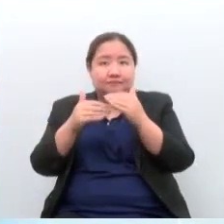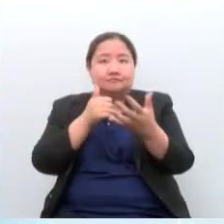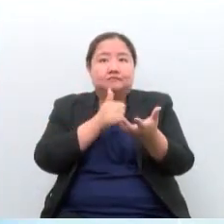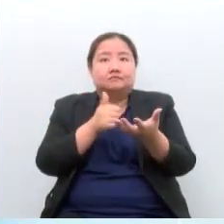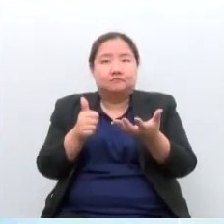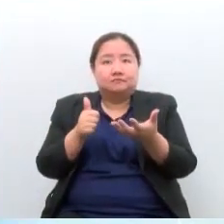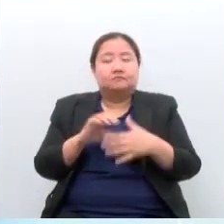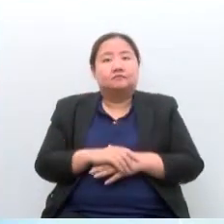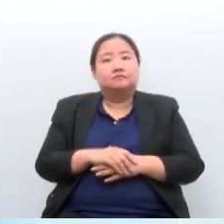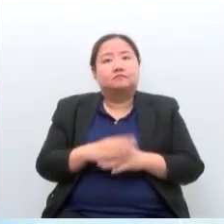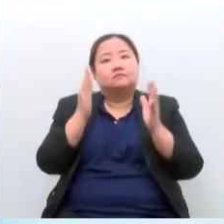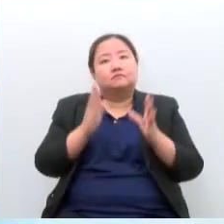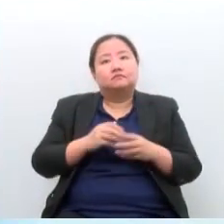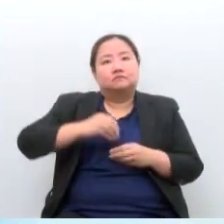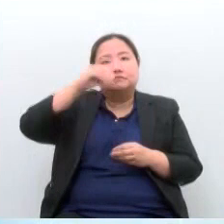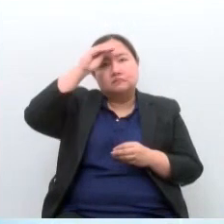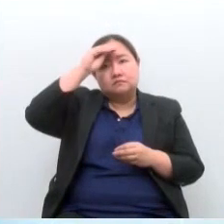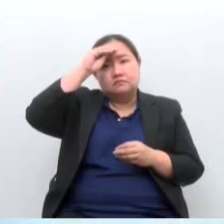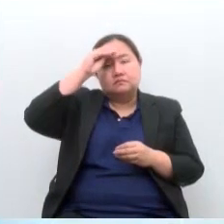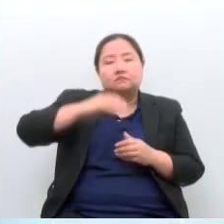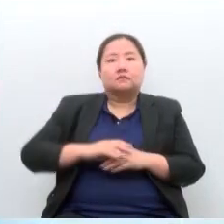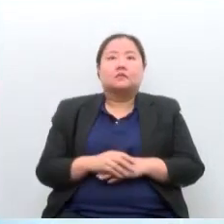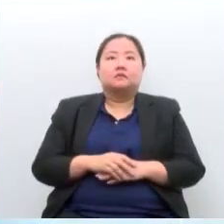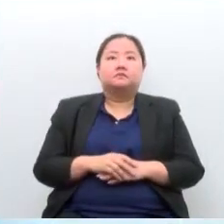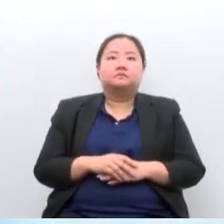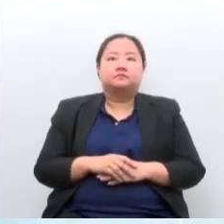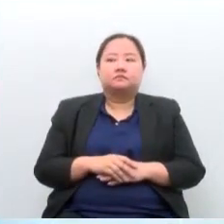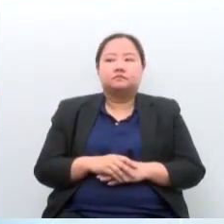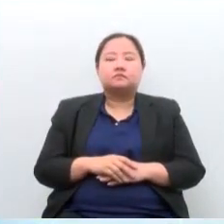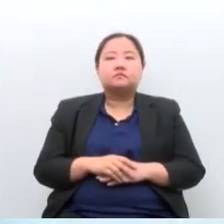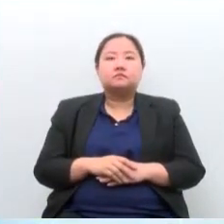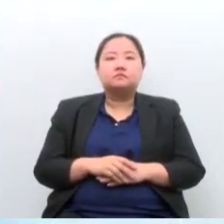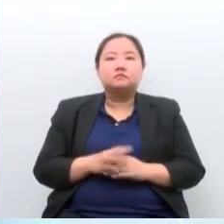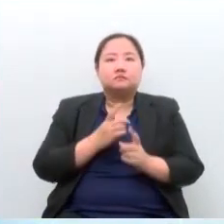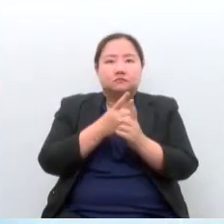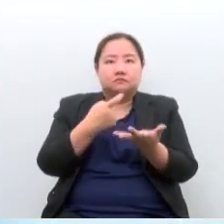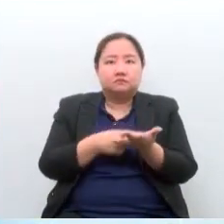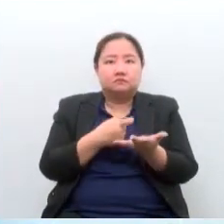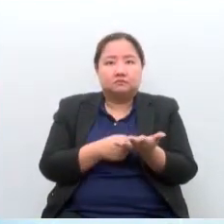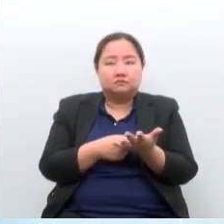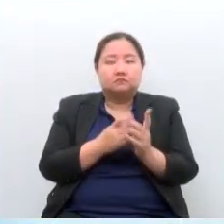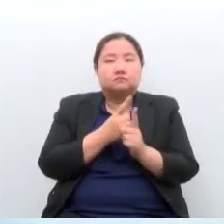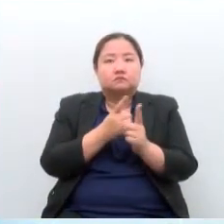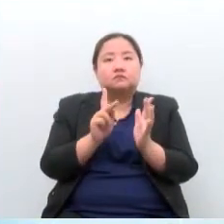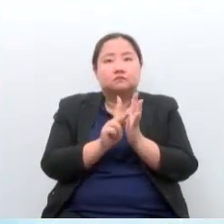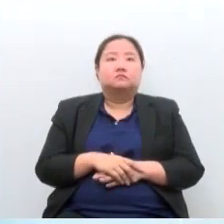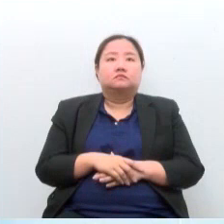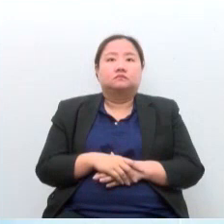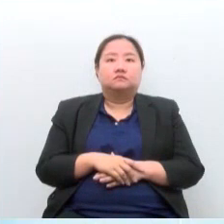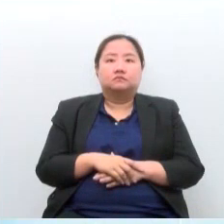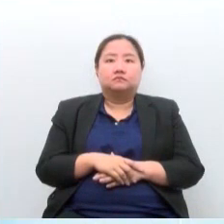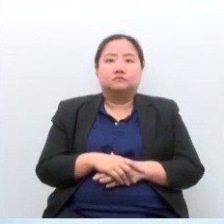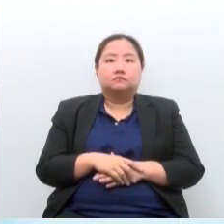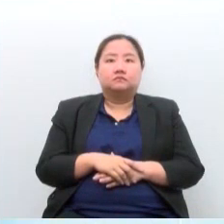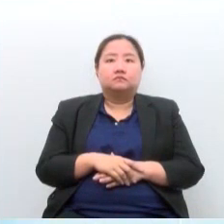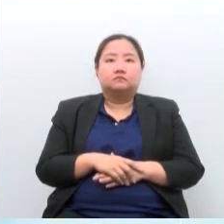คุณภาพนักเรียนนะครับตามตามประกันคุณภาพภายในตามกฎกระทรวงให้อย่างอย่างเคร่งัดนะครับ